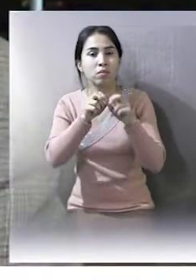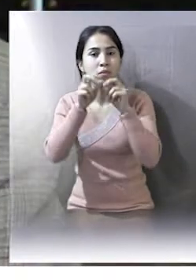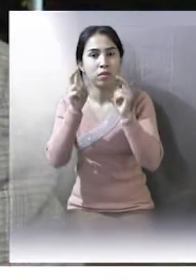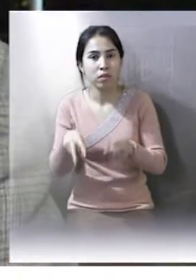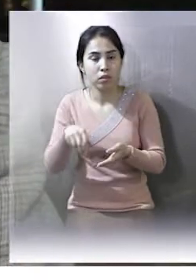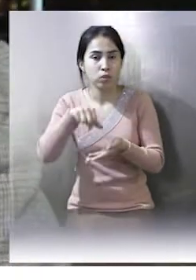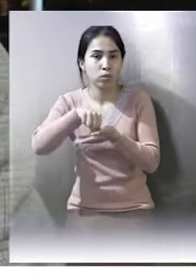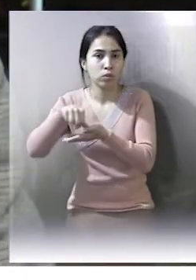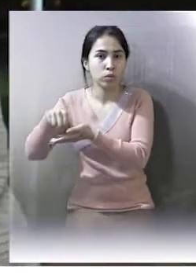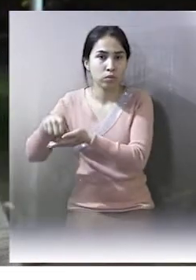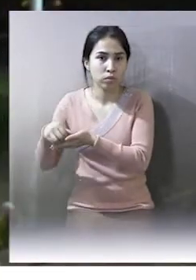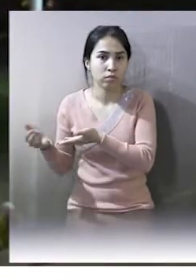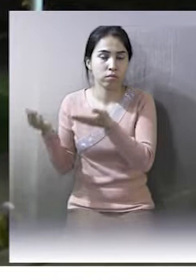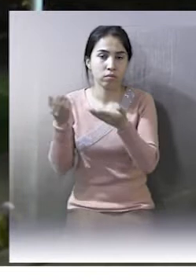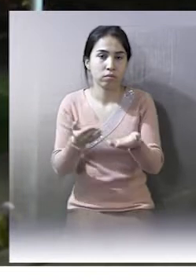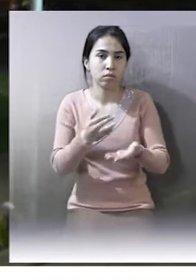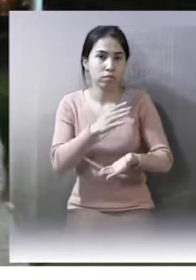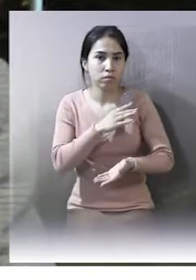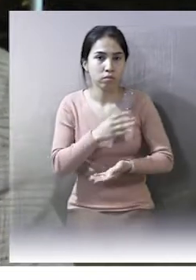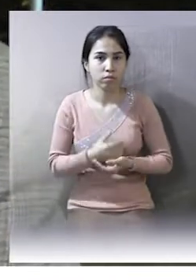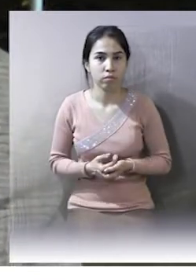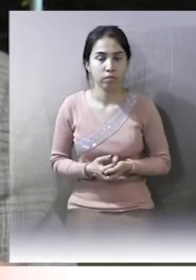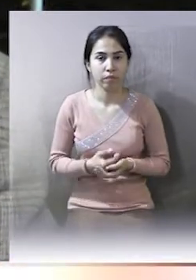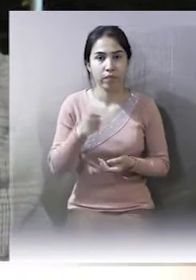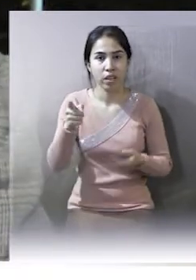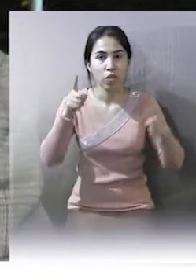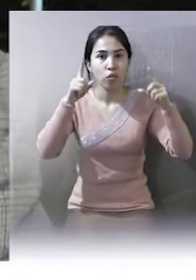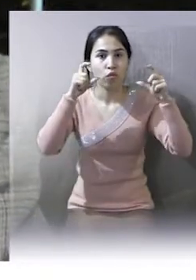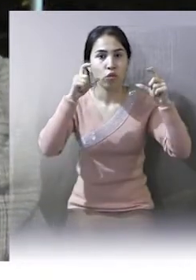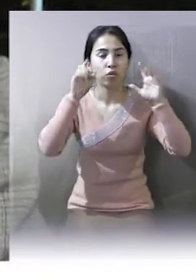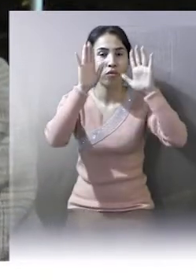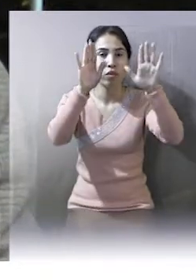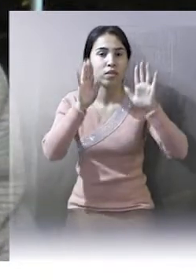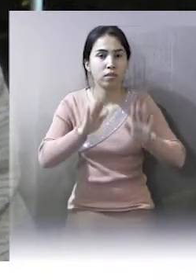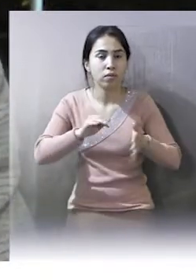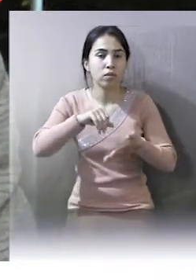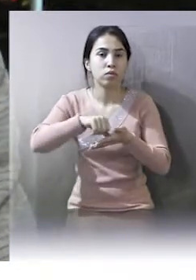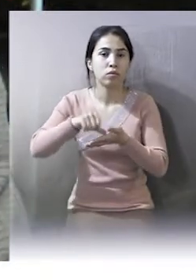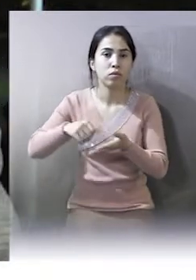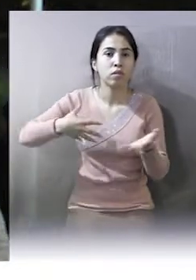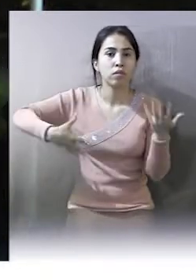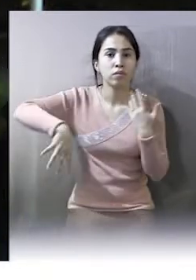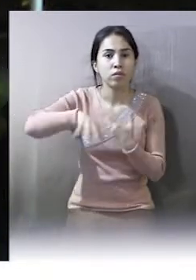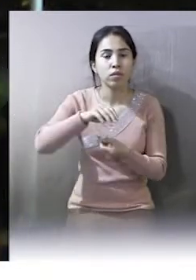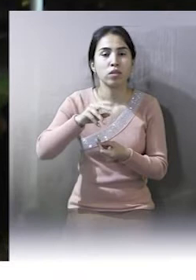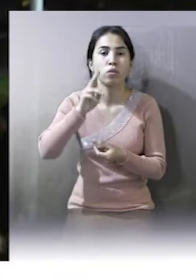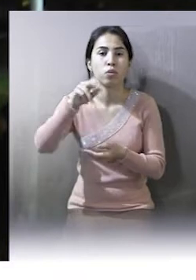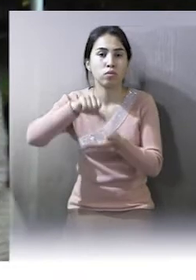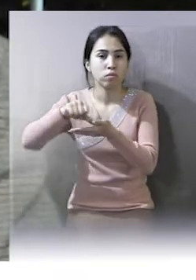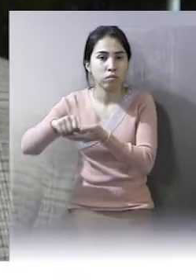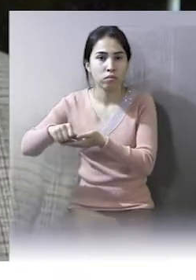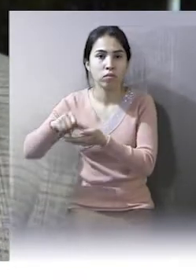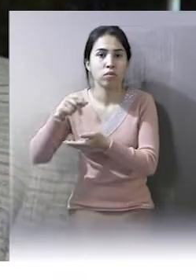арнаған. Алтынбек Қартабаев ағамыздың фотопоэзия көрмесінің өтіп жатқандығы барлық әріптестер үшін